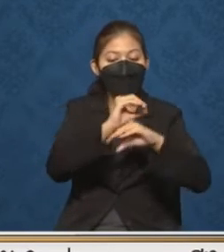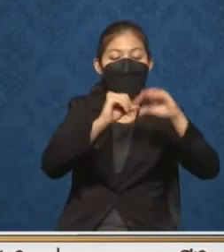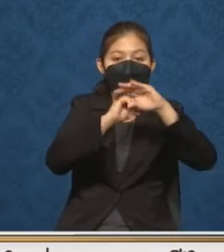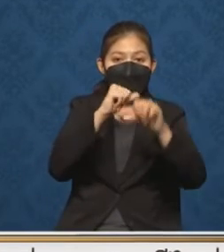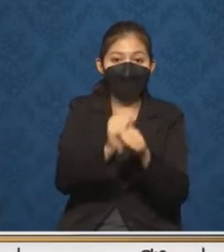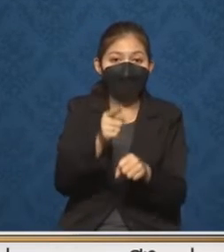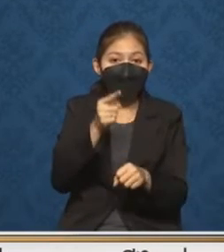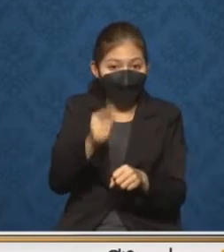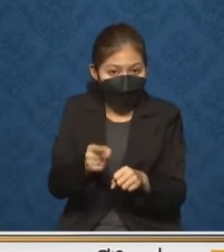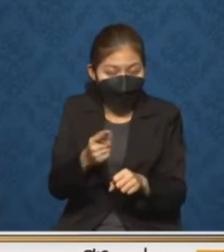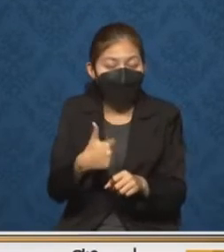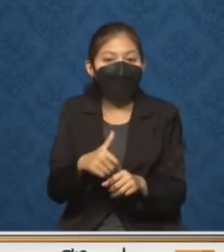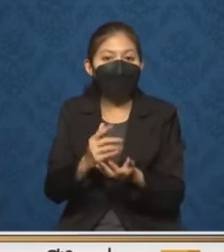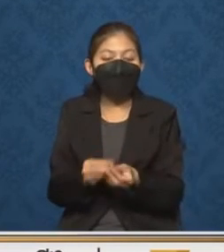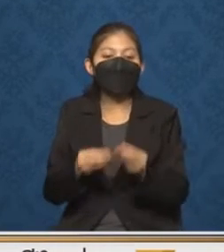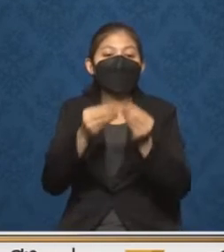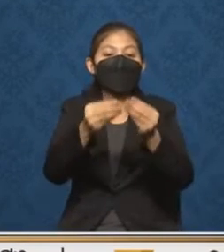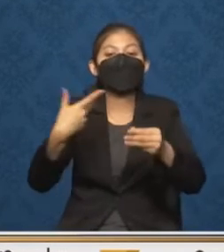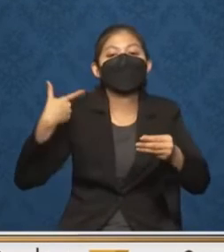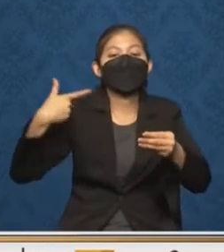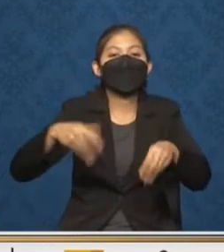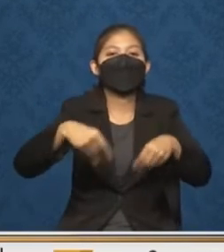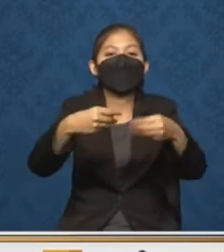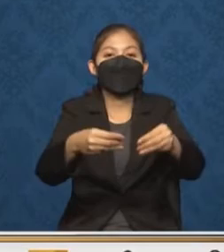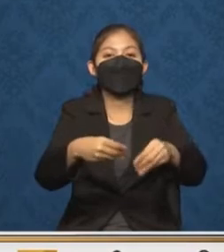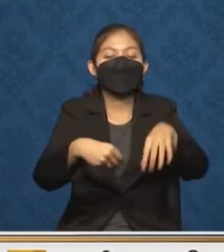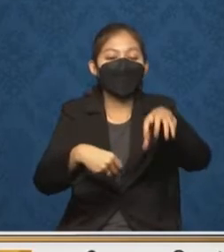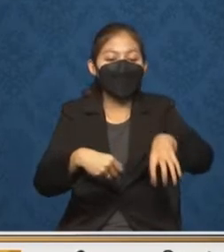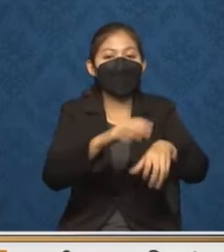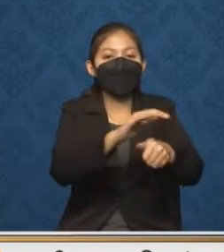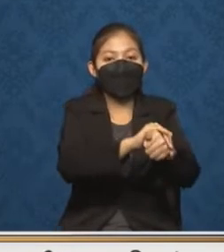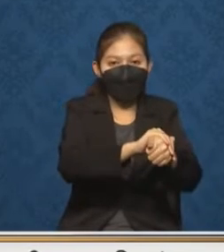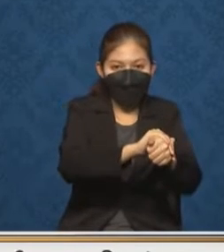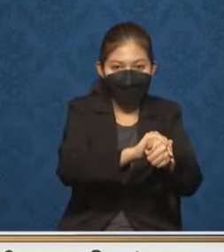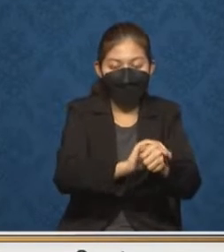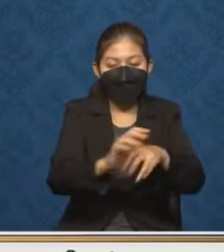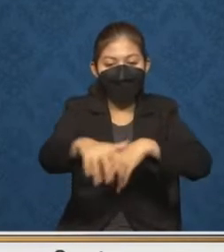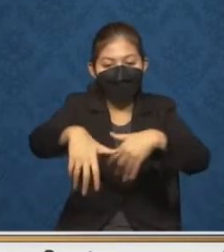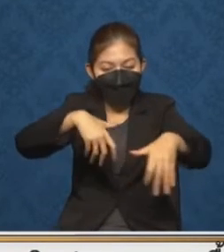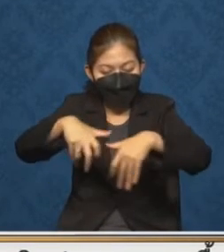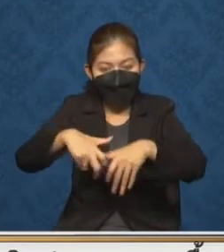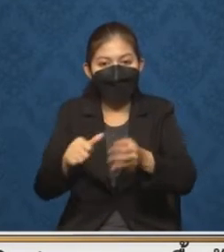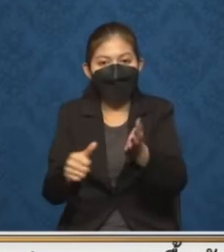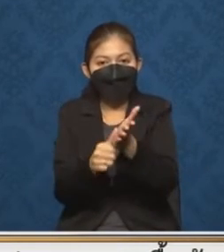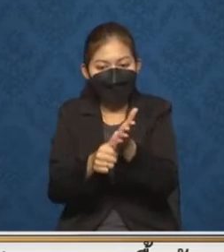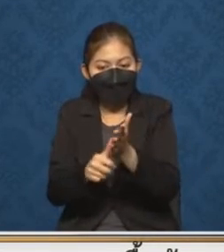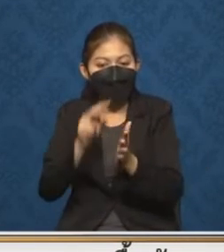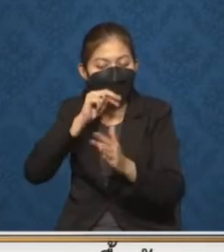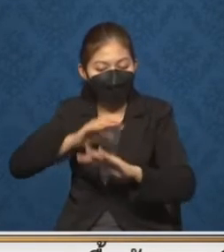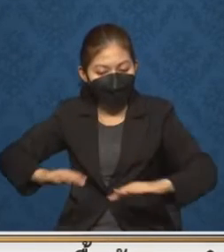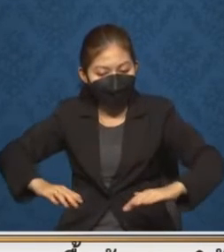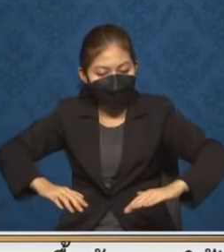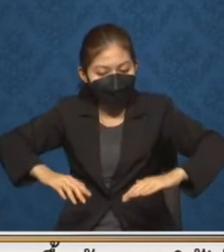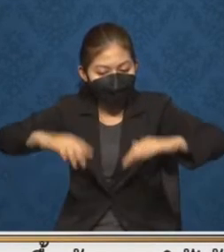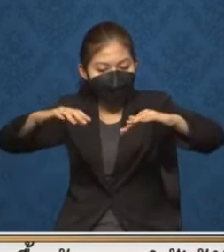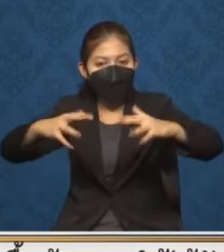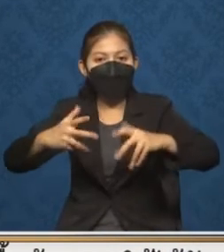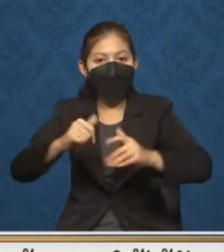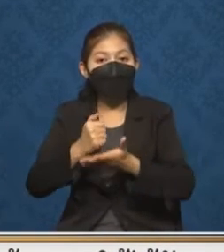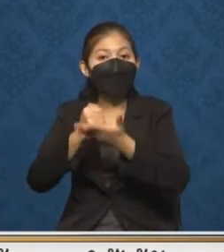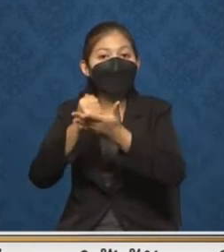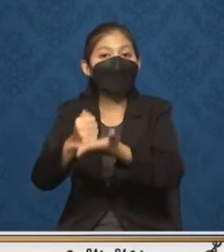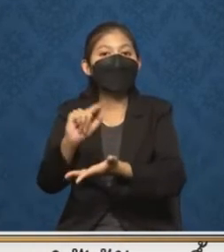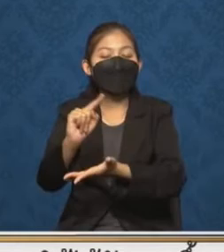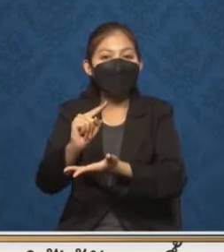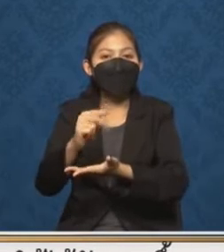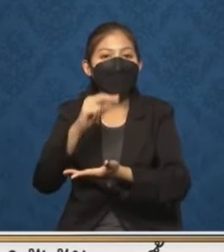งก็จะเป็นประโยชน์ต่อพี่น้องประชาชนชาวเกาะเต่าในเรื่องการแก้ปัญหาอุทกภัยอย่างยั่งยืนและยังช่วยในเรื่องของ